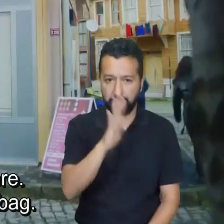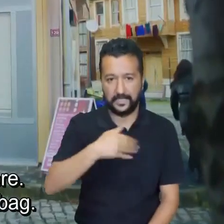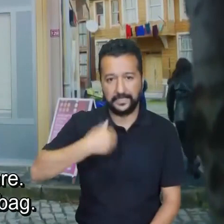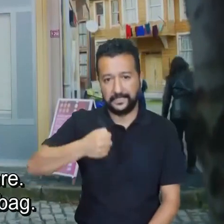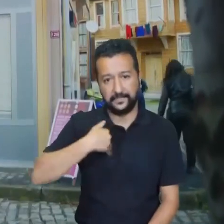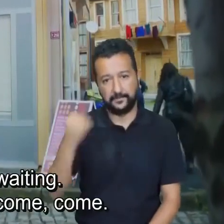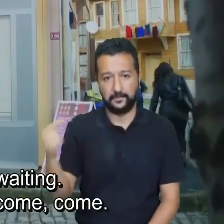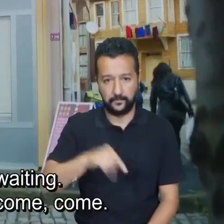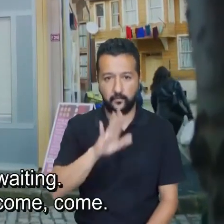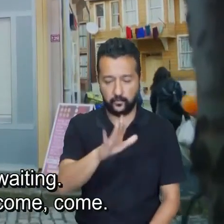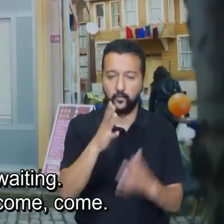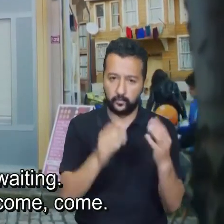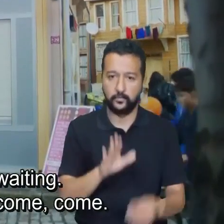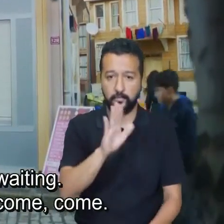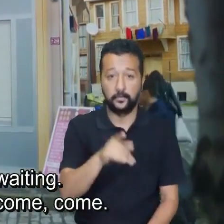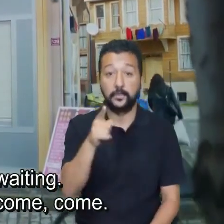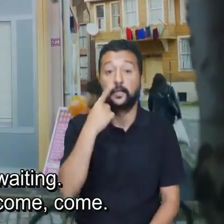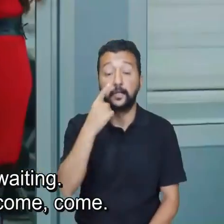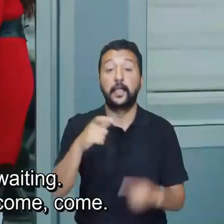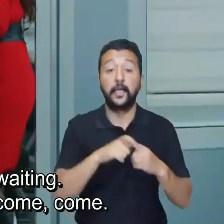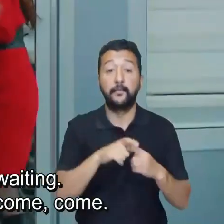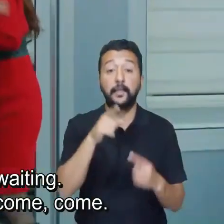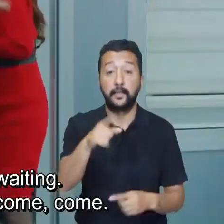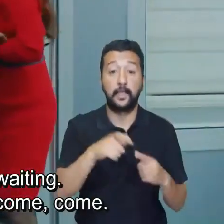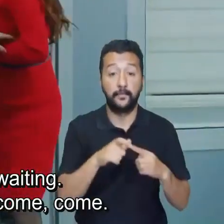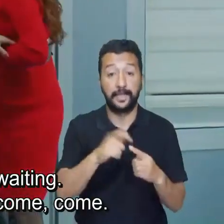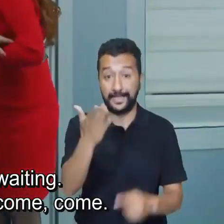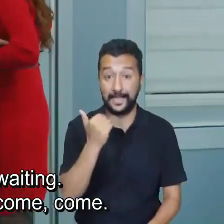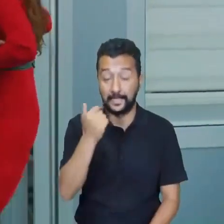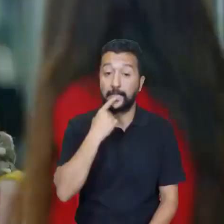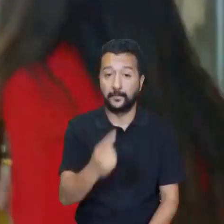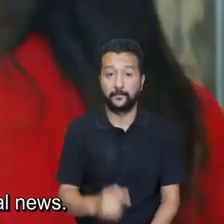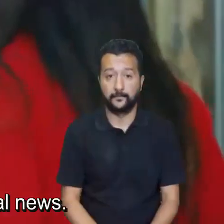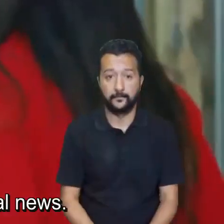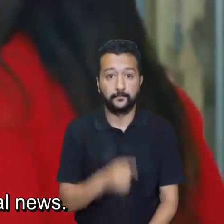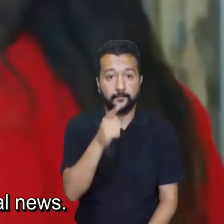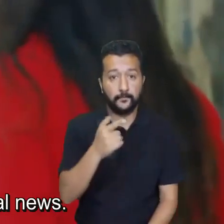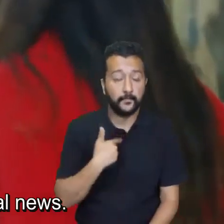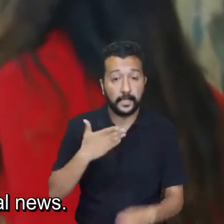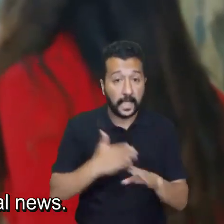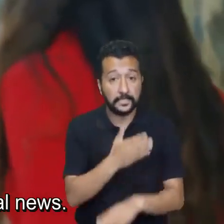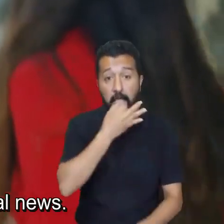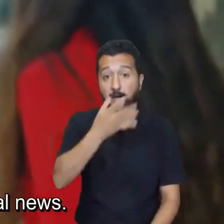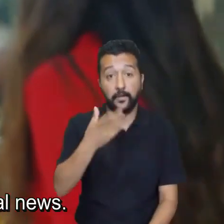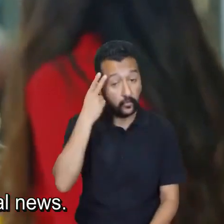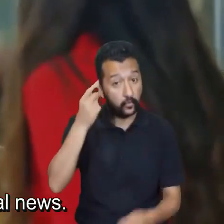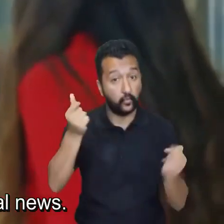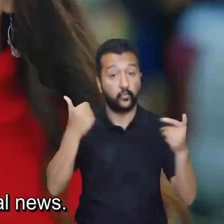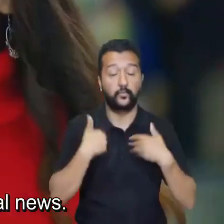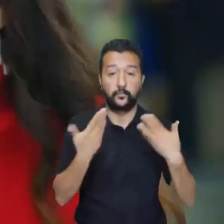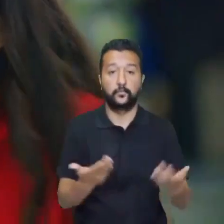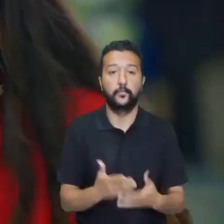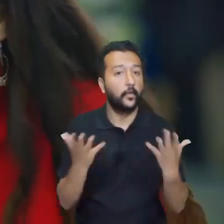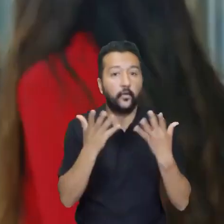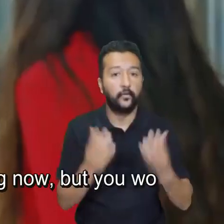burada, çantamdan alıp geleyim. Tamam tamam, bekliyorum. Aa Emel. Emel gel gel gel gel. Ben sana asıl havalesi vermeyi